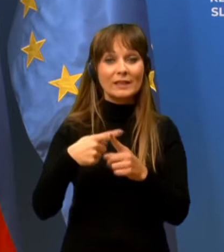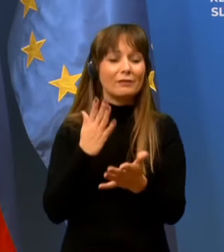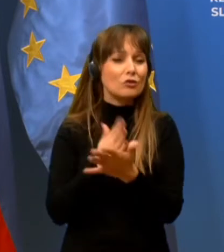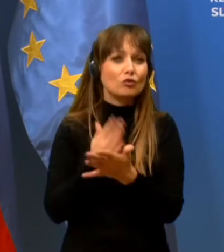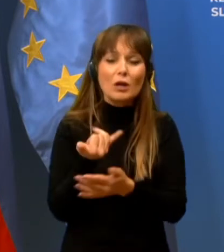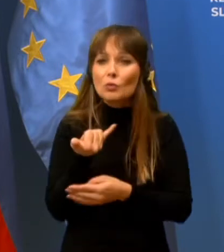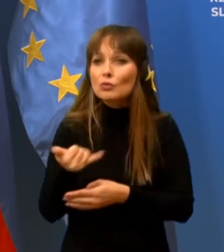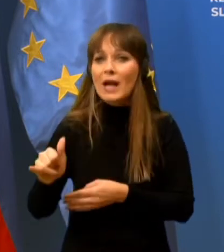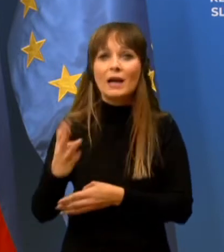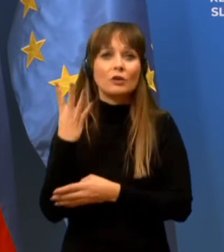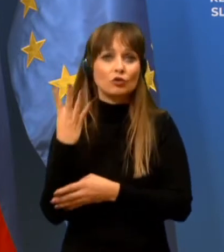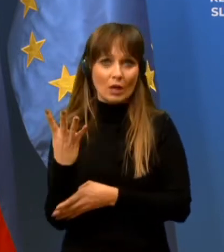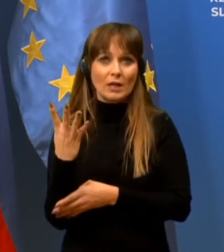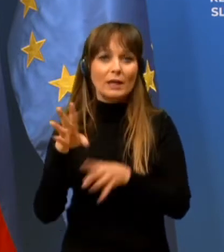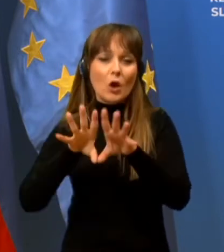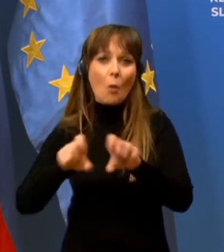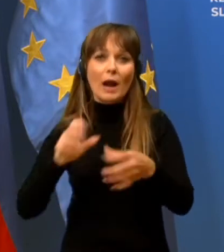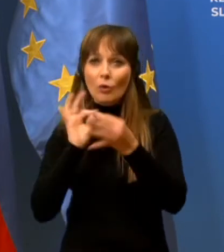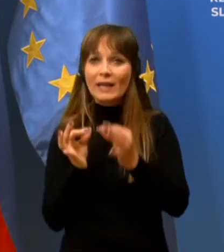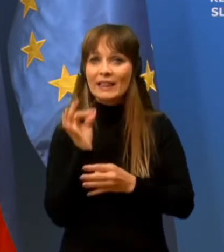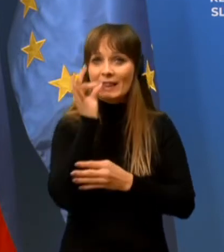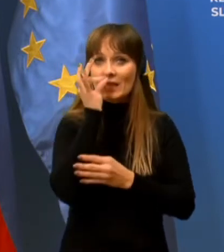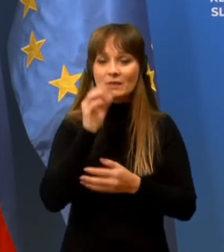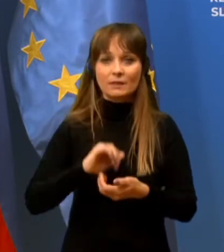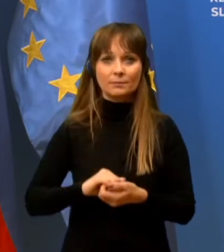vsak četrti opravljeni test.